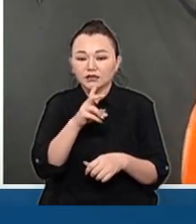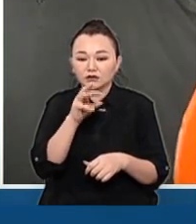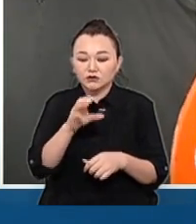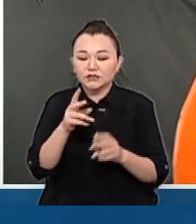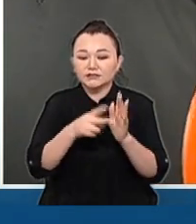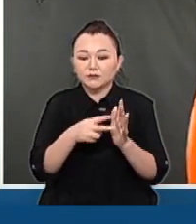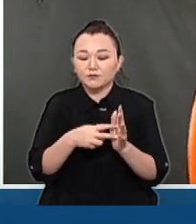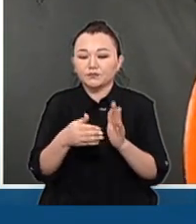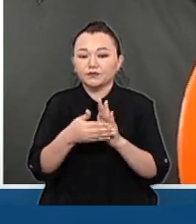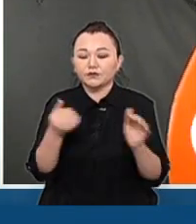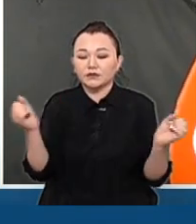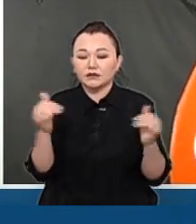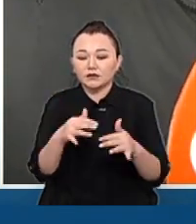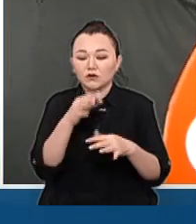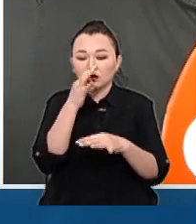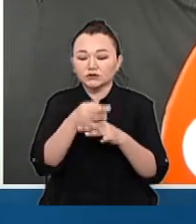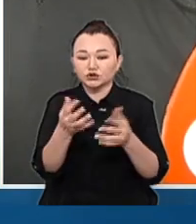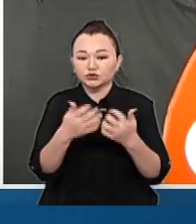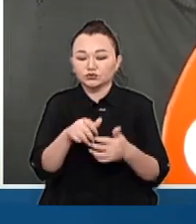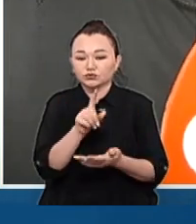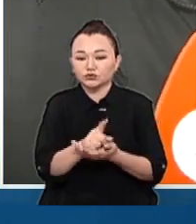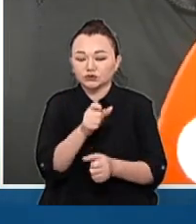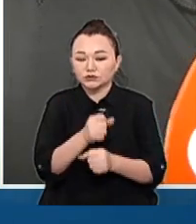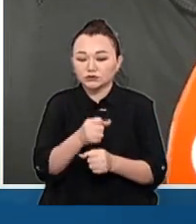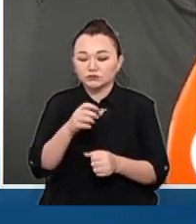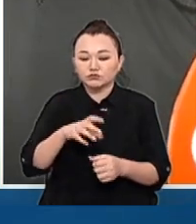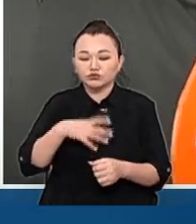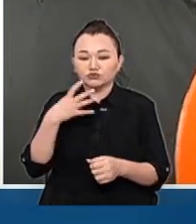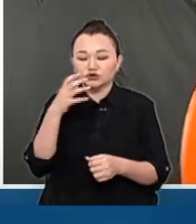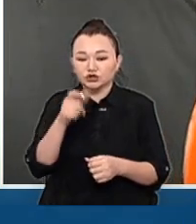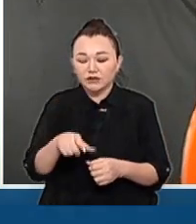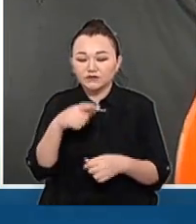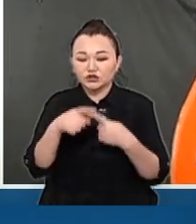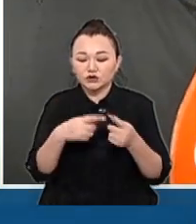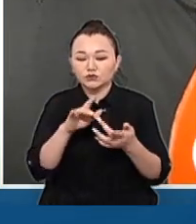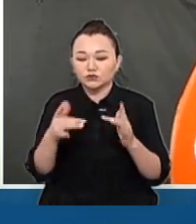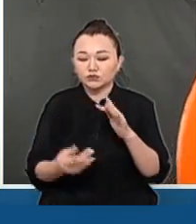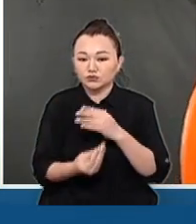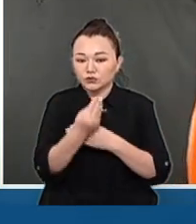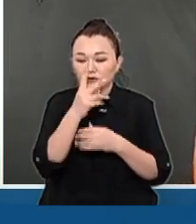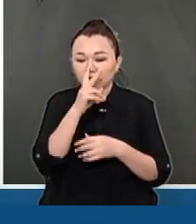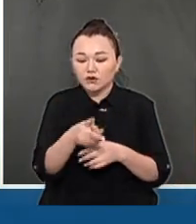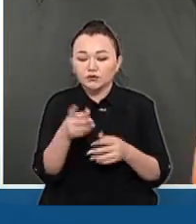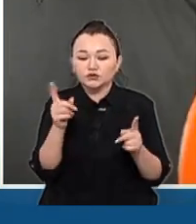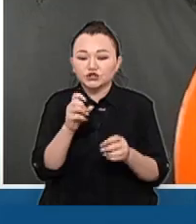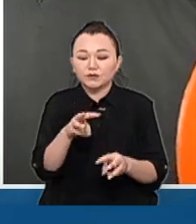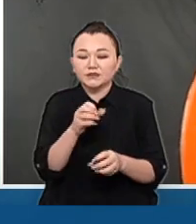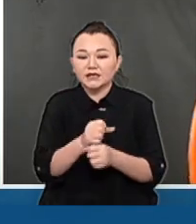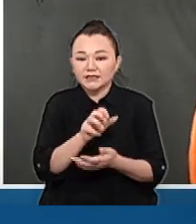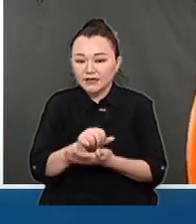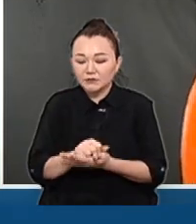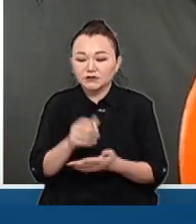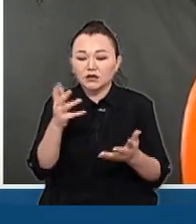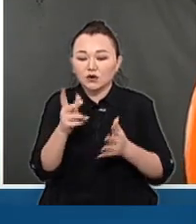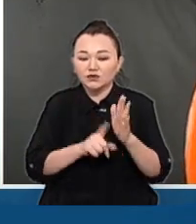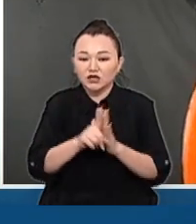шақырылым депутаттары есеп беруі керек деп санайды. Әр экс-мәжілісмен әлеуметтік желі арқылы болса да, 2 жылда нақты немен айналысты, қандай